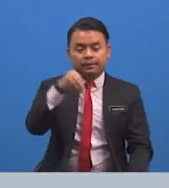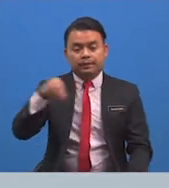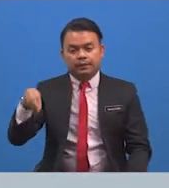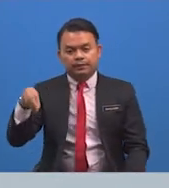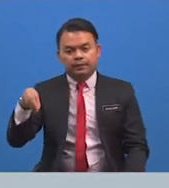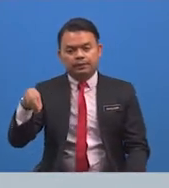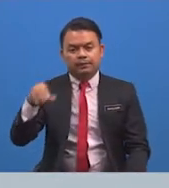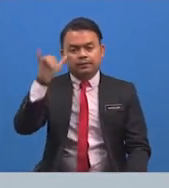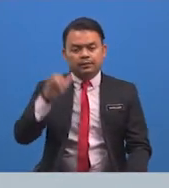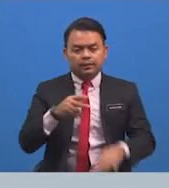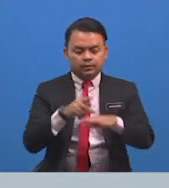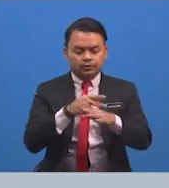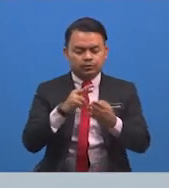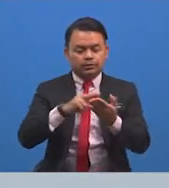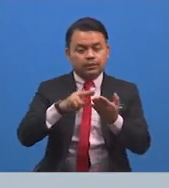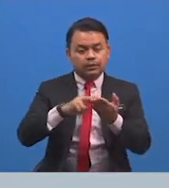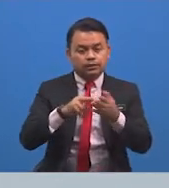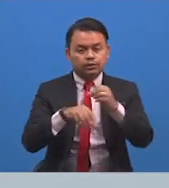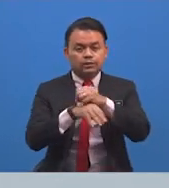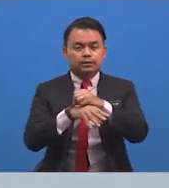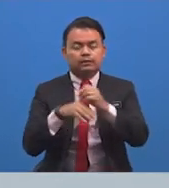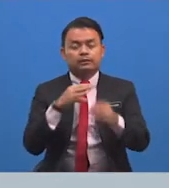racun serangga dan baja kimia,